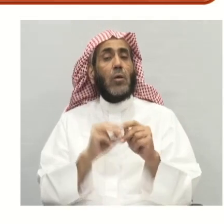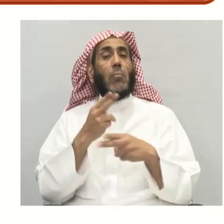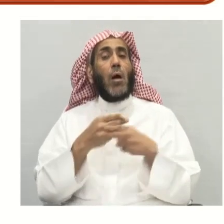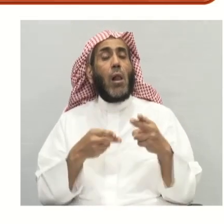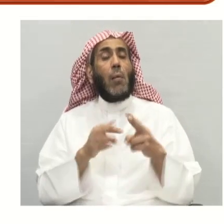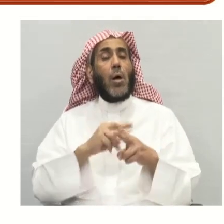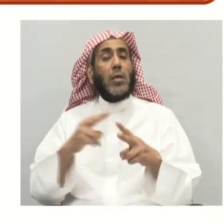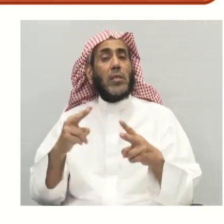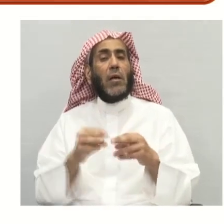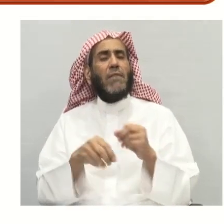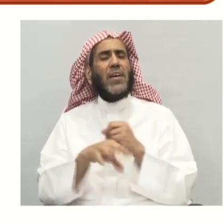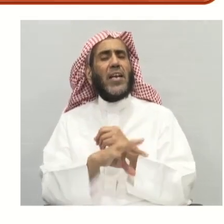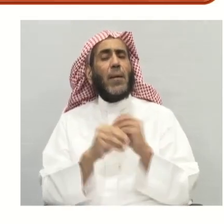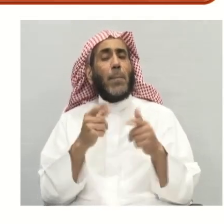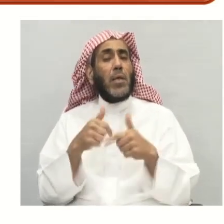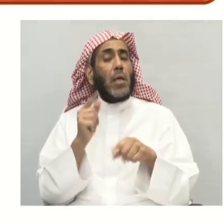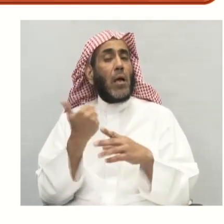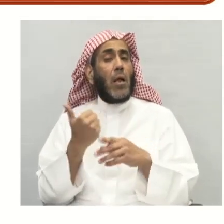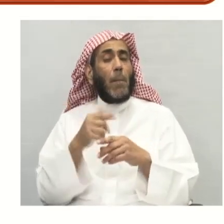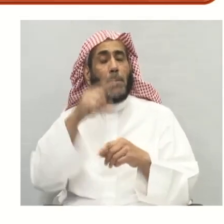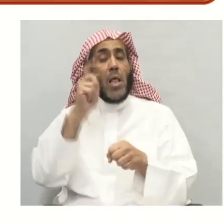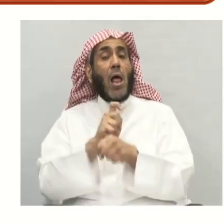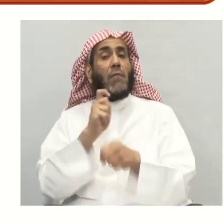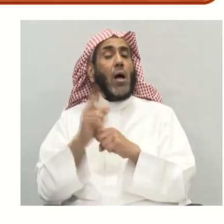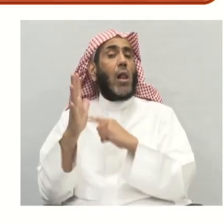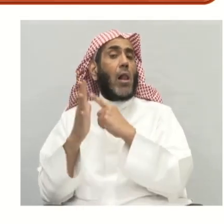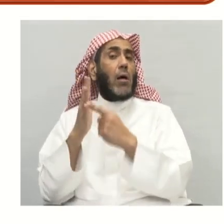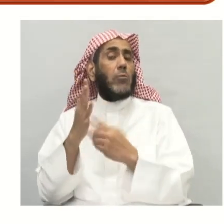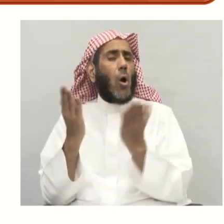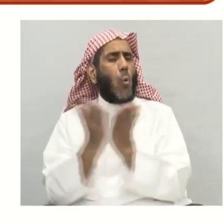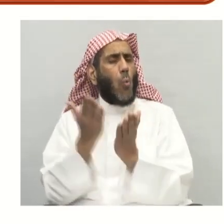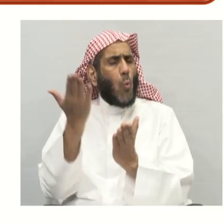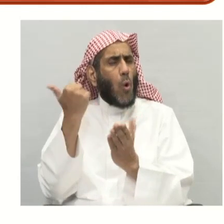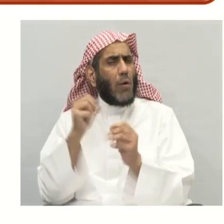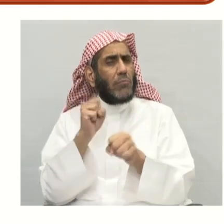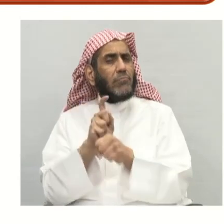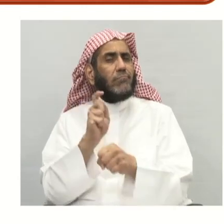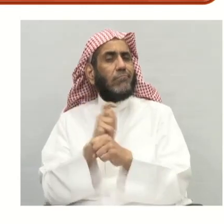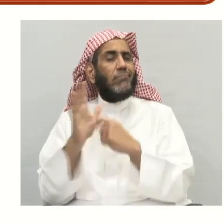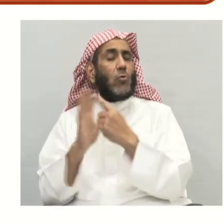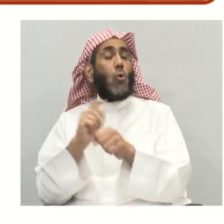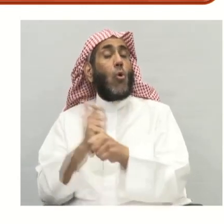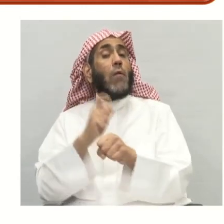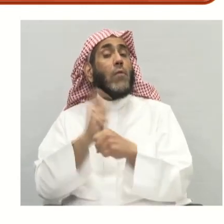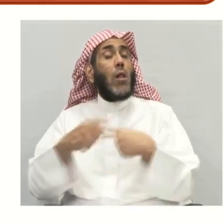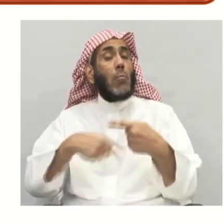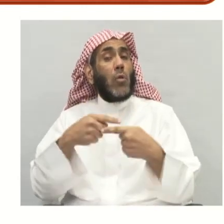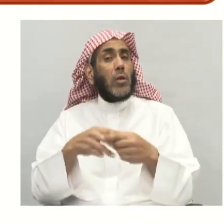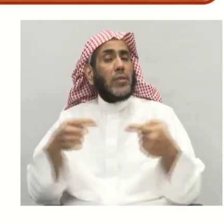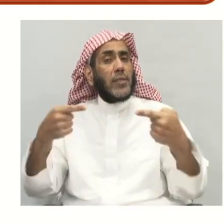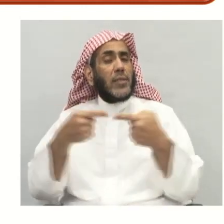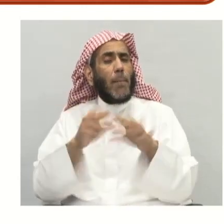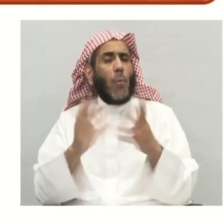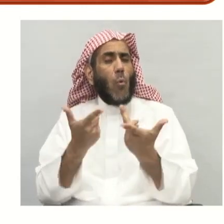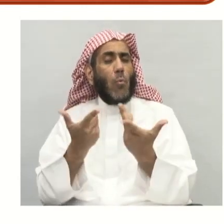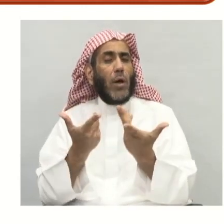بعلاماته اعراب فرعيه اذا كان من الافعال الخمسه درستم سابقا الافعال الخمسه وهي كل فعل مضارع اتصل به